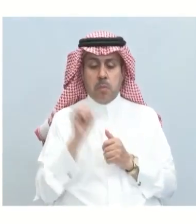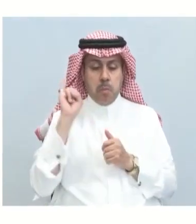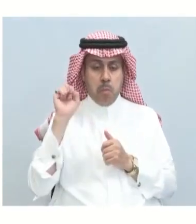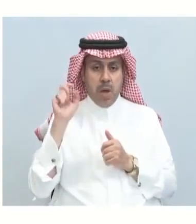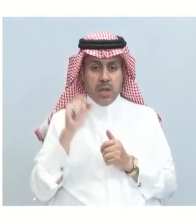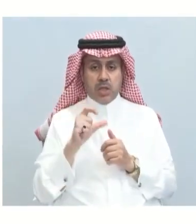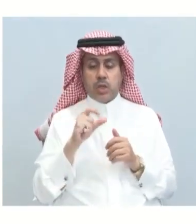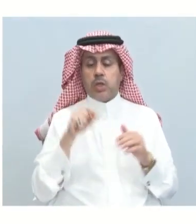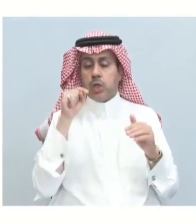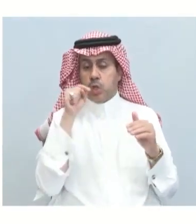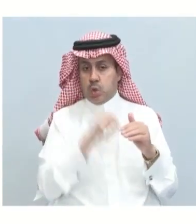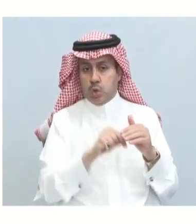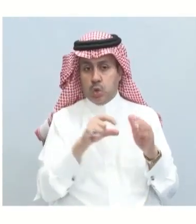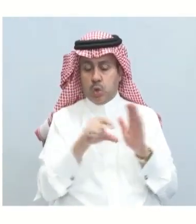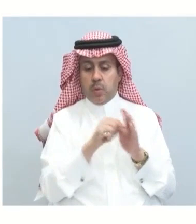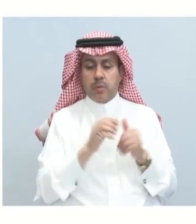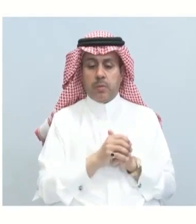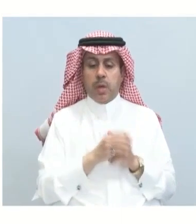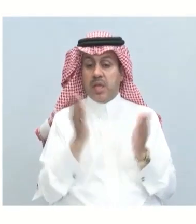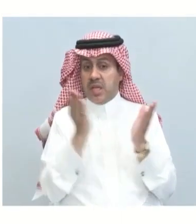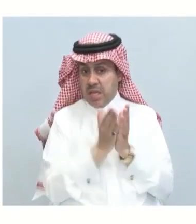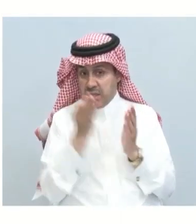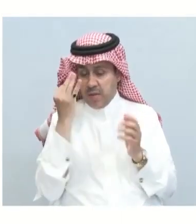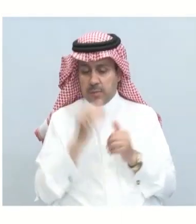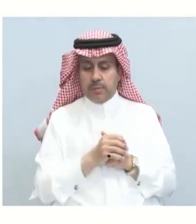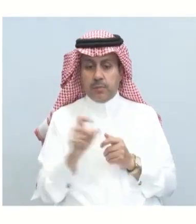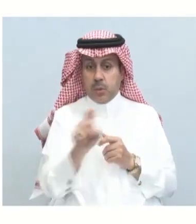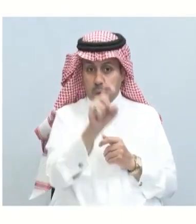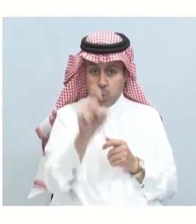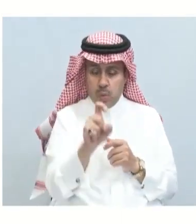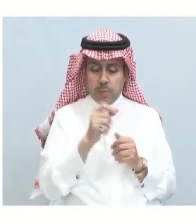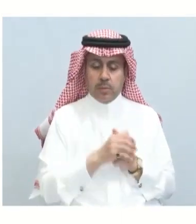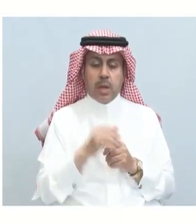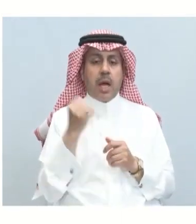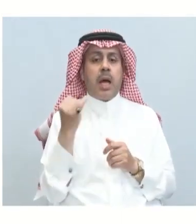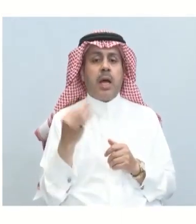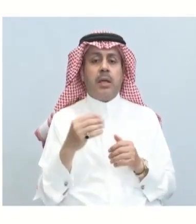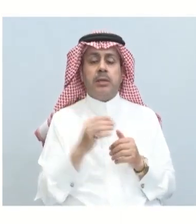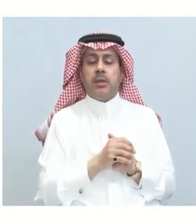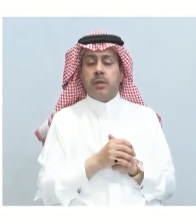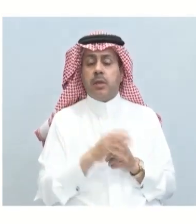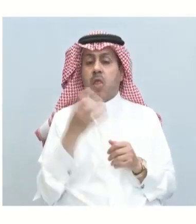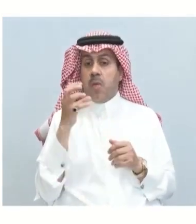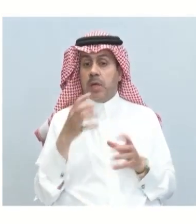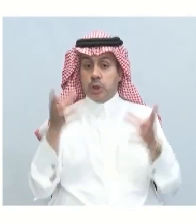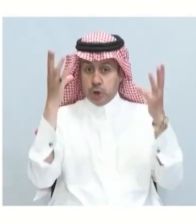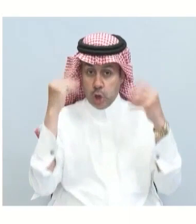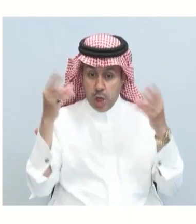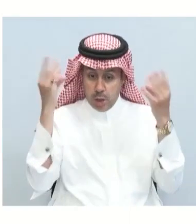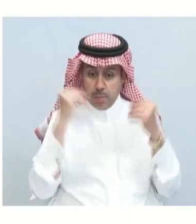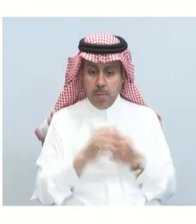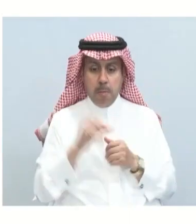مناسباتها وكان درسنا هو الدرس الثالث سؤال نطرحه اليكم عد ثمرات تعلم مقاصد الور